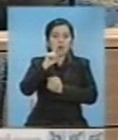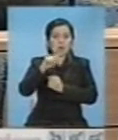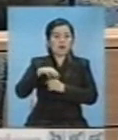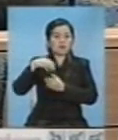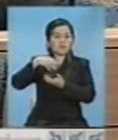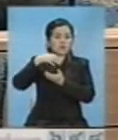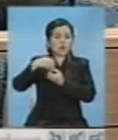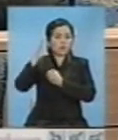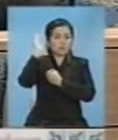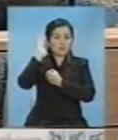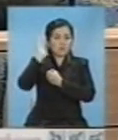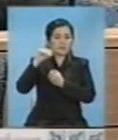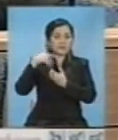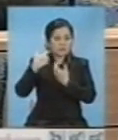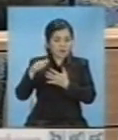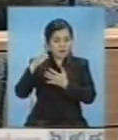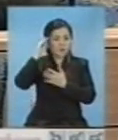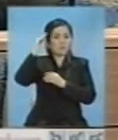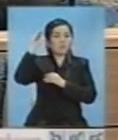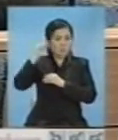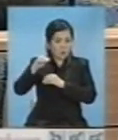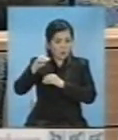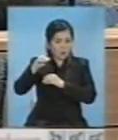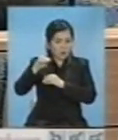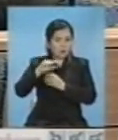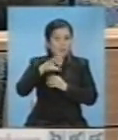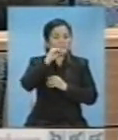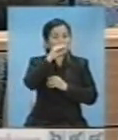กหรืออะไรก็แล้วแต่นะครับแล้วก็นั่งลง